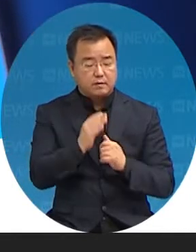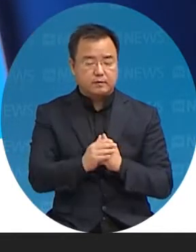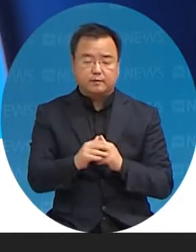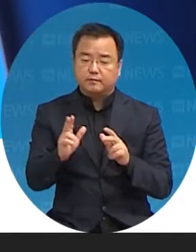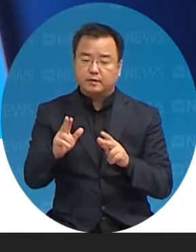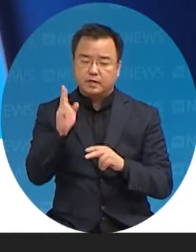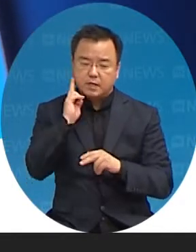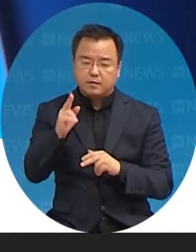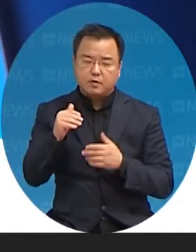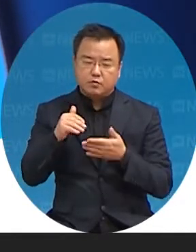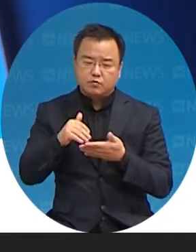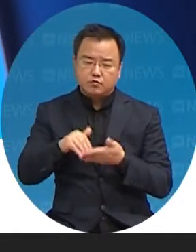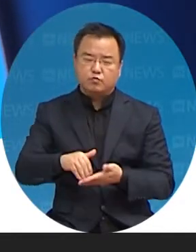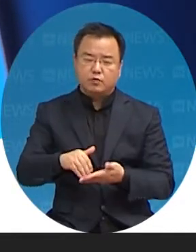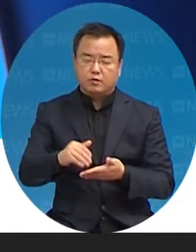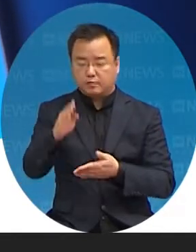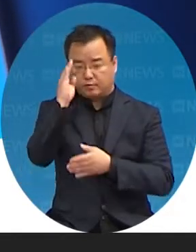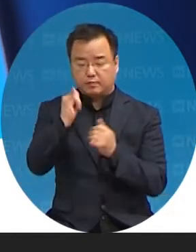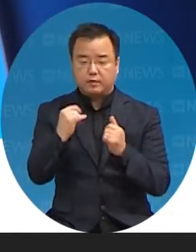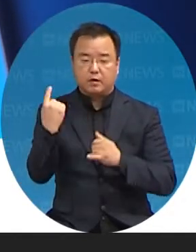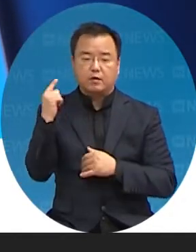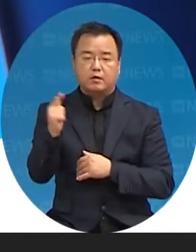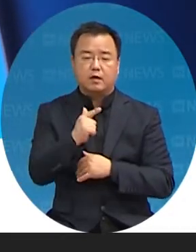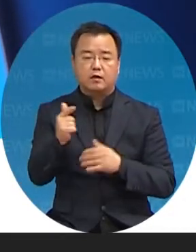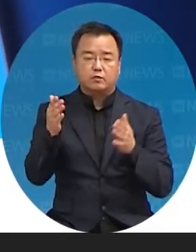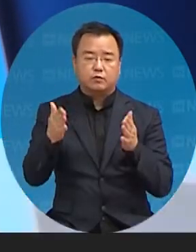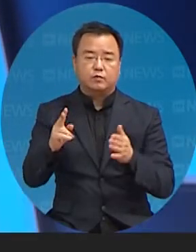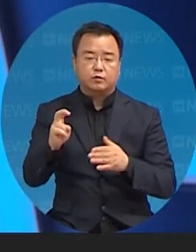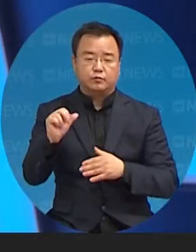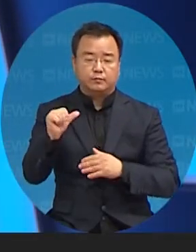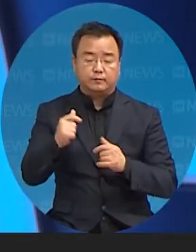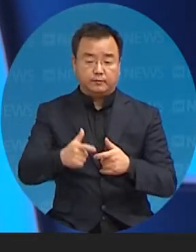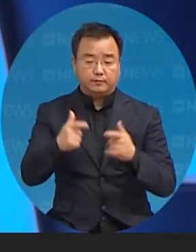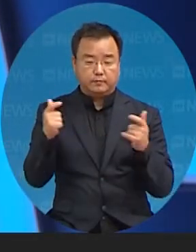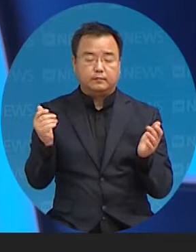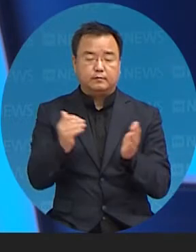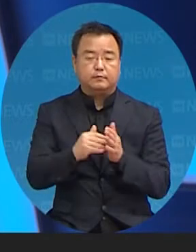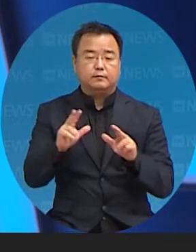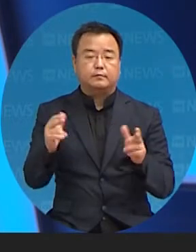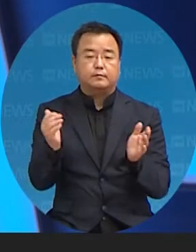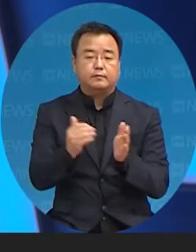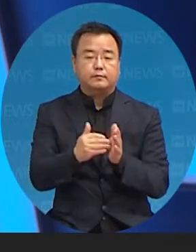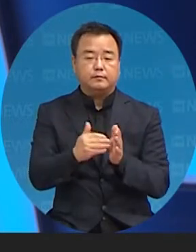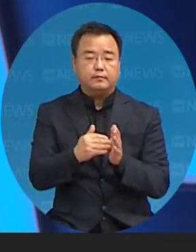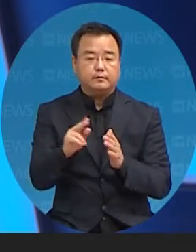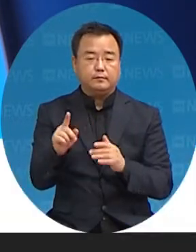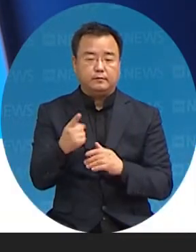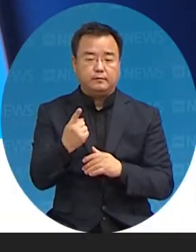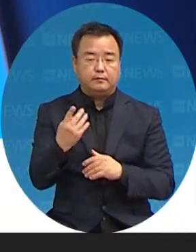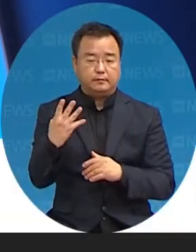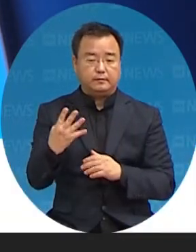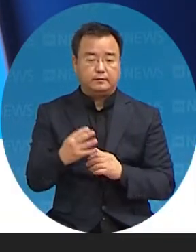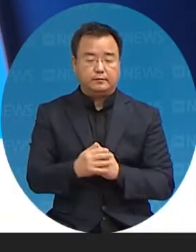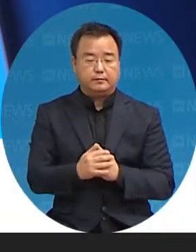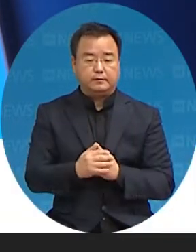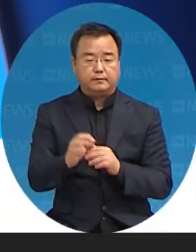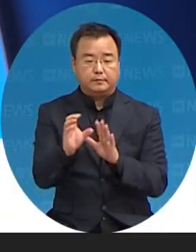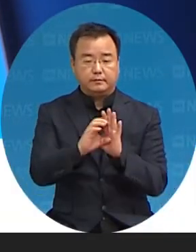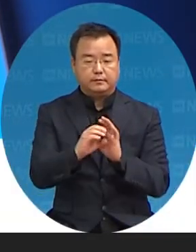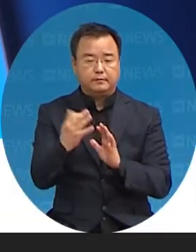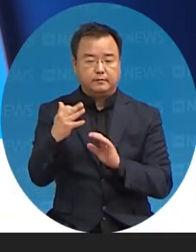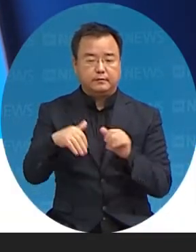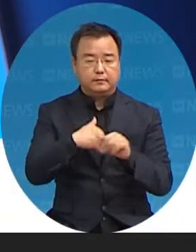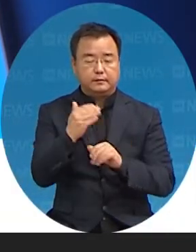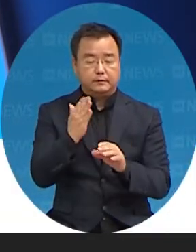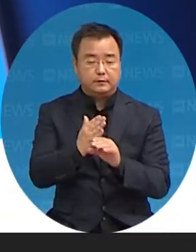중증 이상인 환자는 어제 하루 동안 25명이 더 드러나서 현재의 100 4명입니다 코로나 이고 사태가